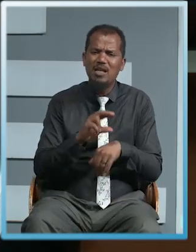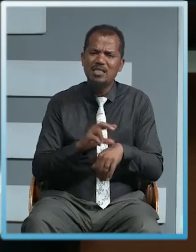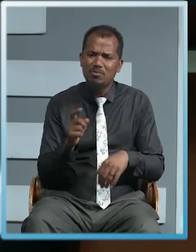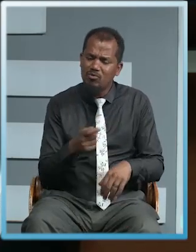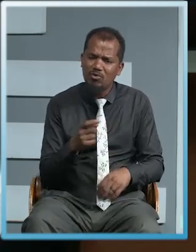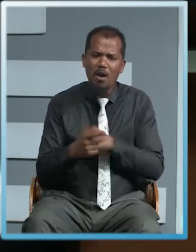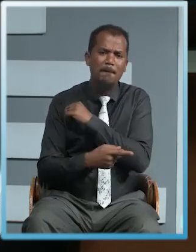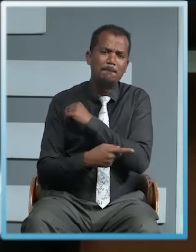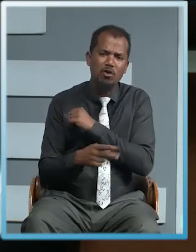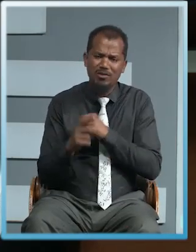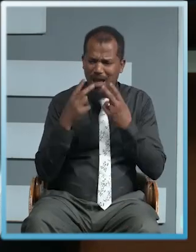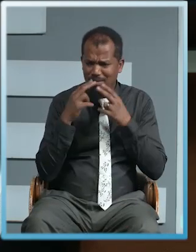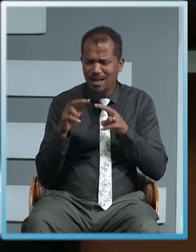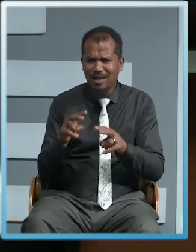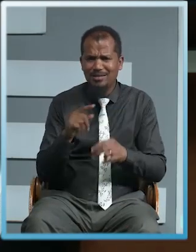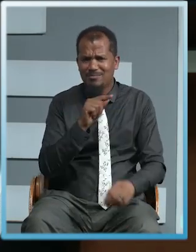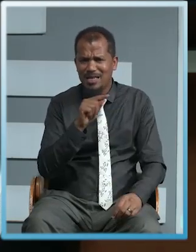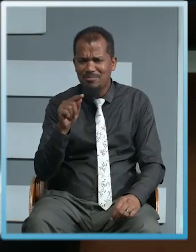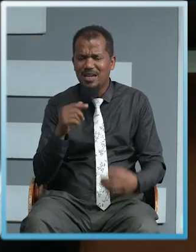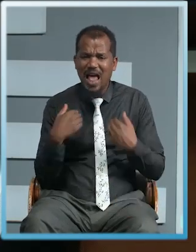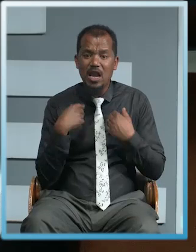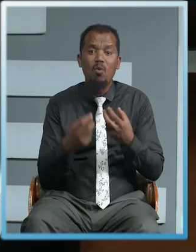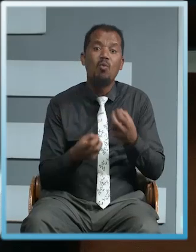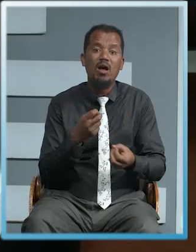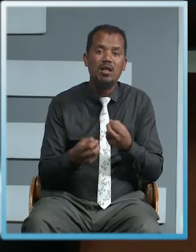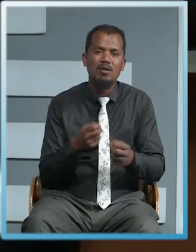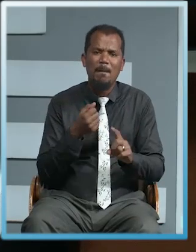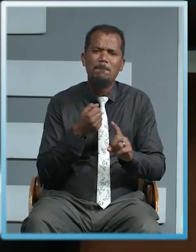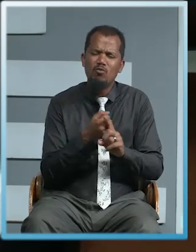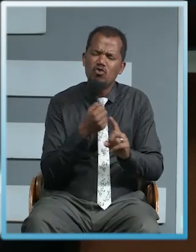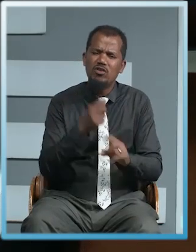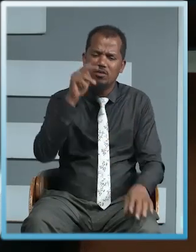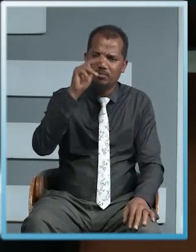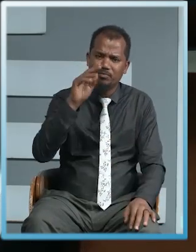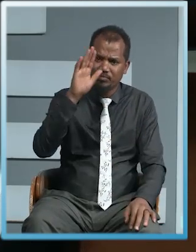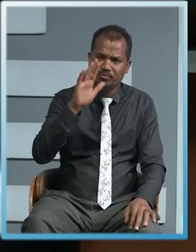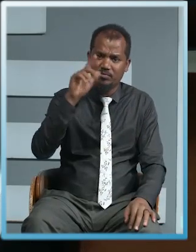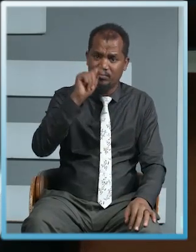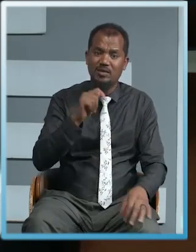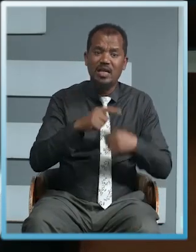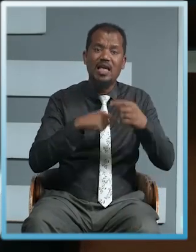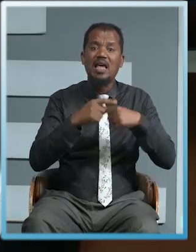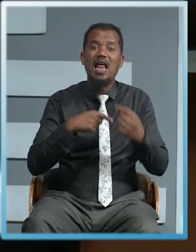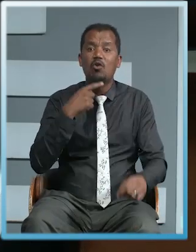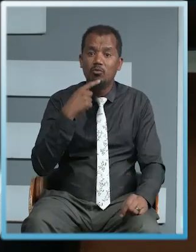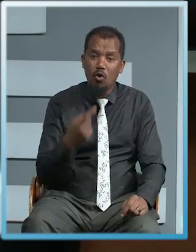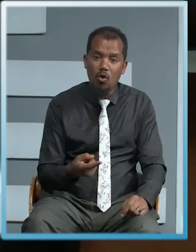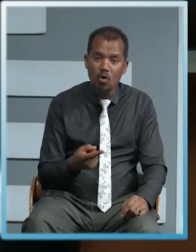بهرسب يهون يا بوليتيكا املكاكت مسمر يهون يالو وگن بموگت منگد يهدال بلو